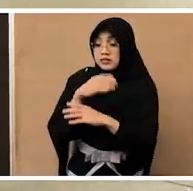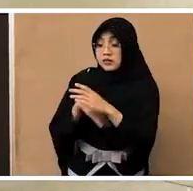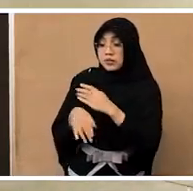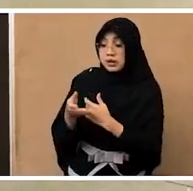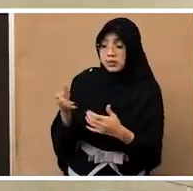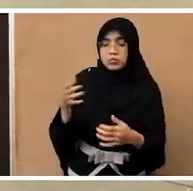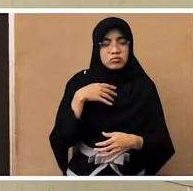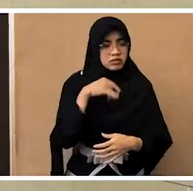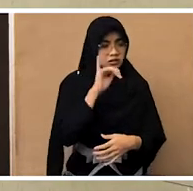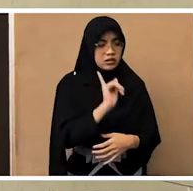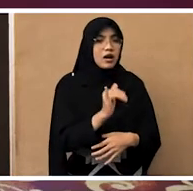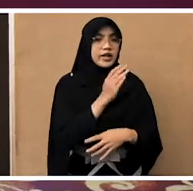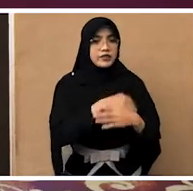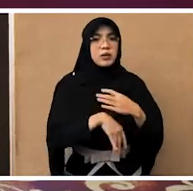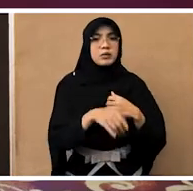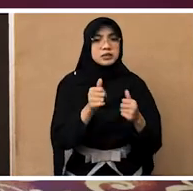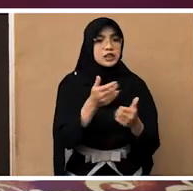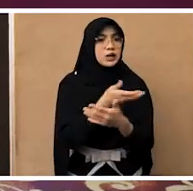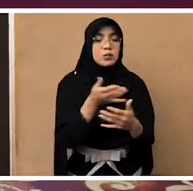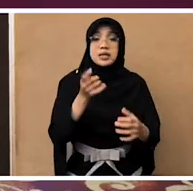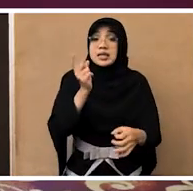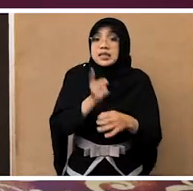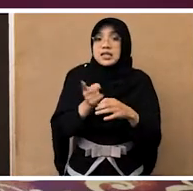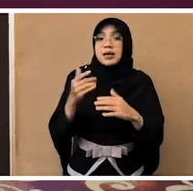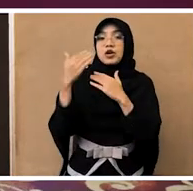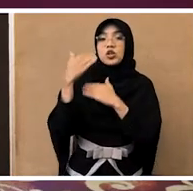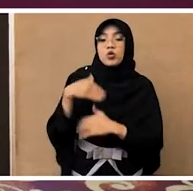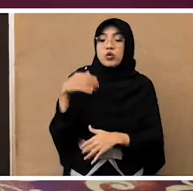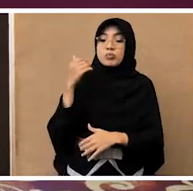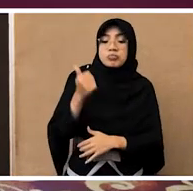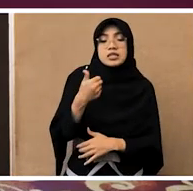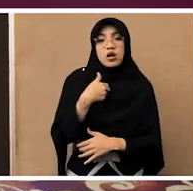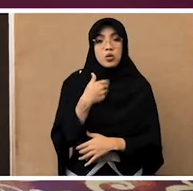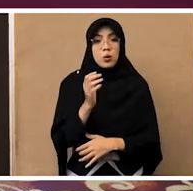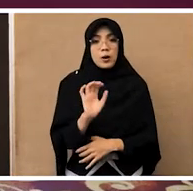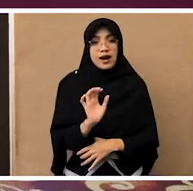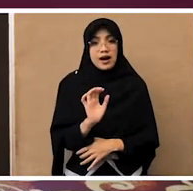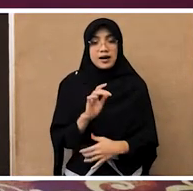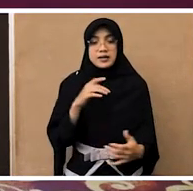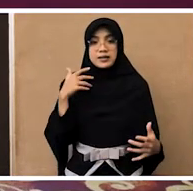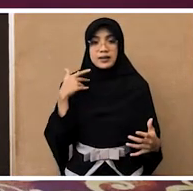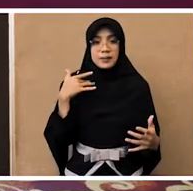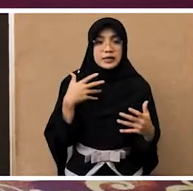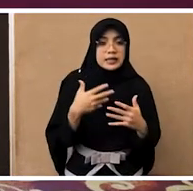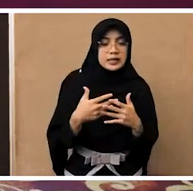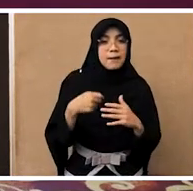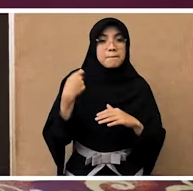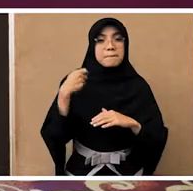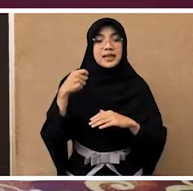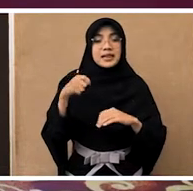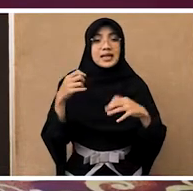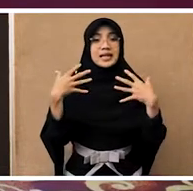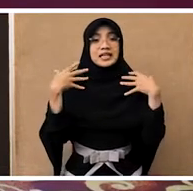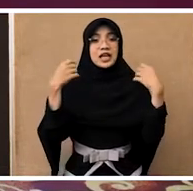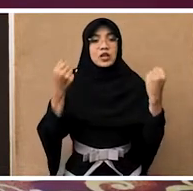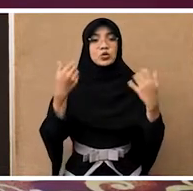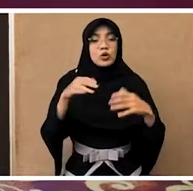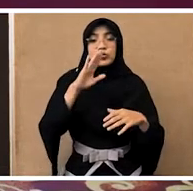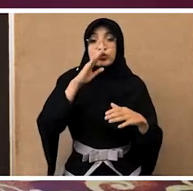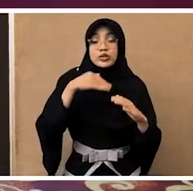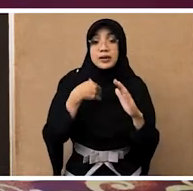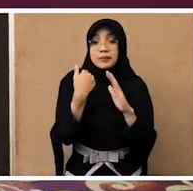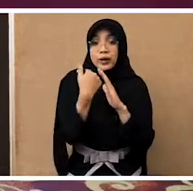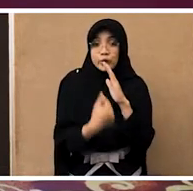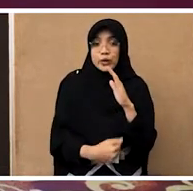bisa apapun bisa Apapun intinya adalah dia bisa bertanggung jawab atau nggak Nah sejauh ini Menteri Kesehatan itu udah punya Peraturan